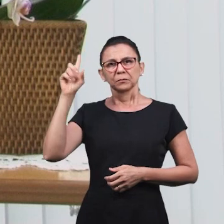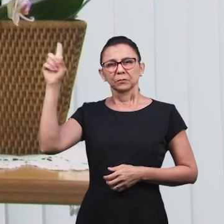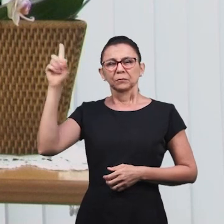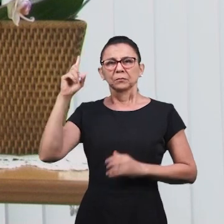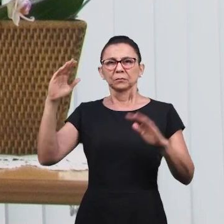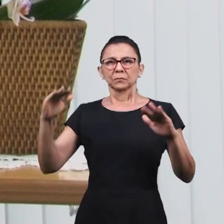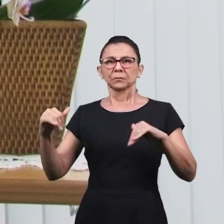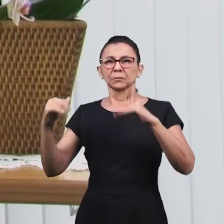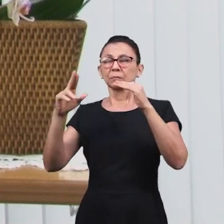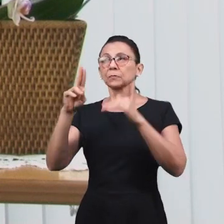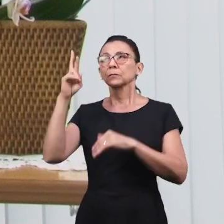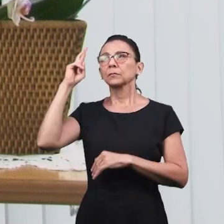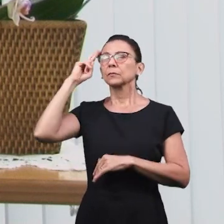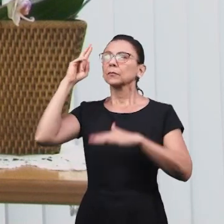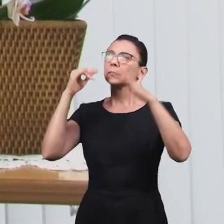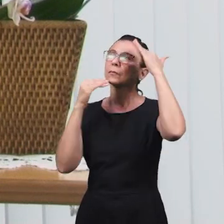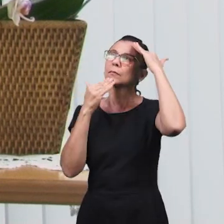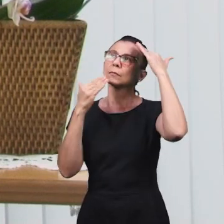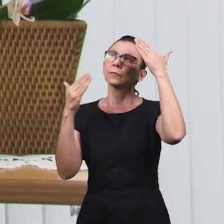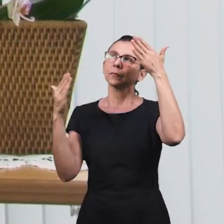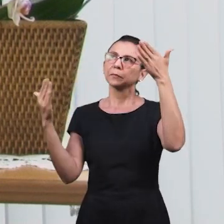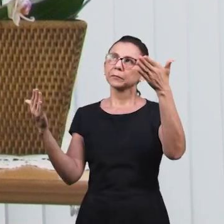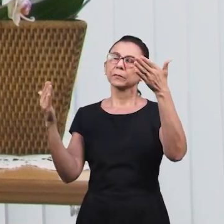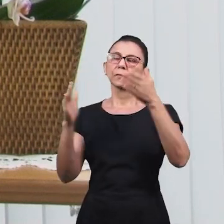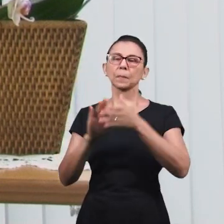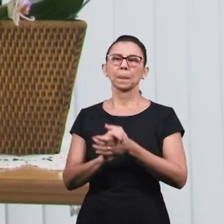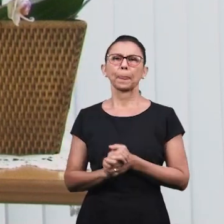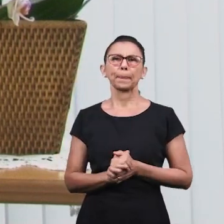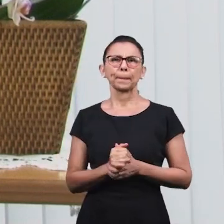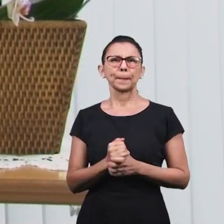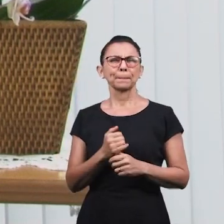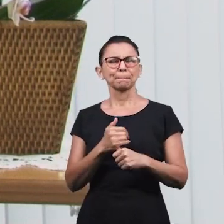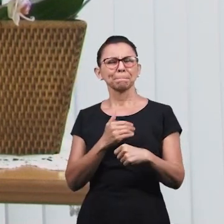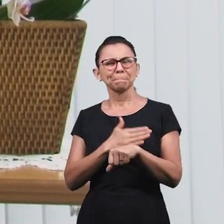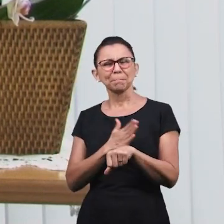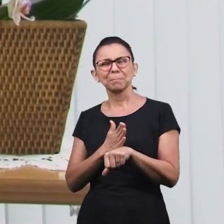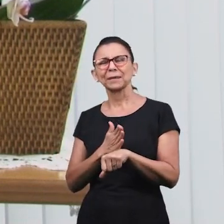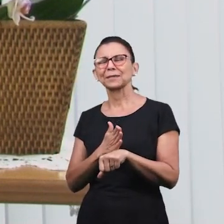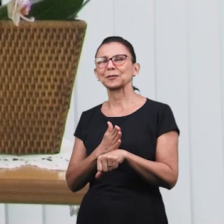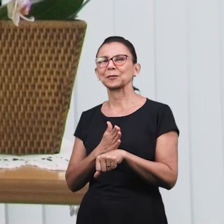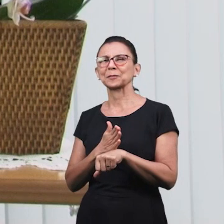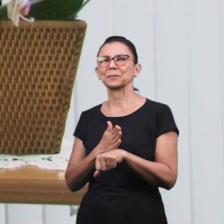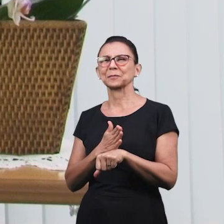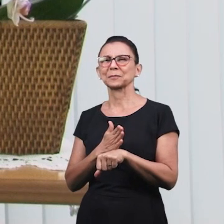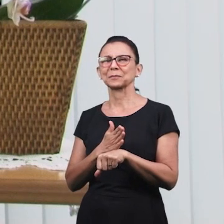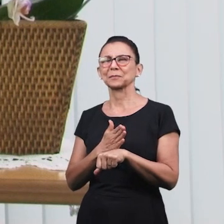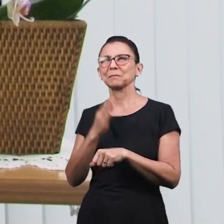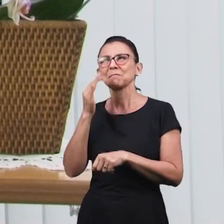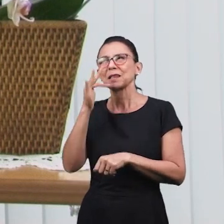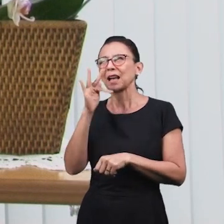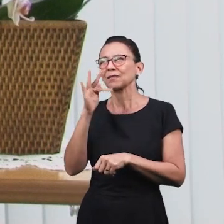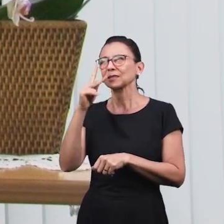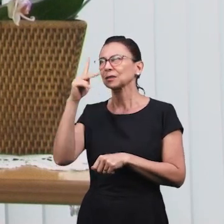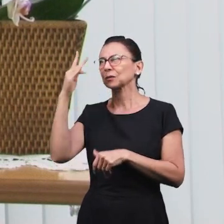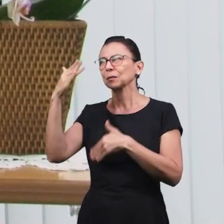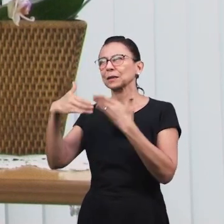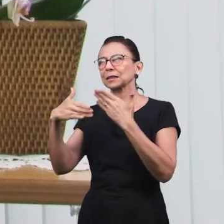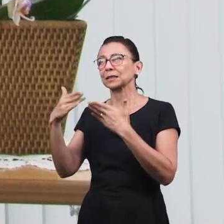Seigneur Dieu, nous louons ton nom pour ce moment dans ta